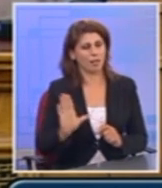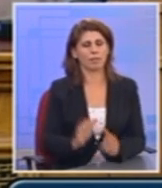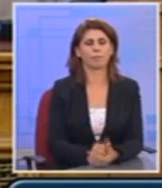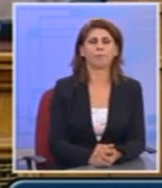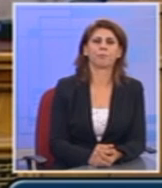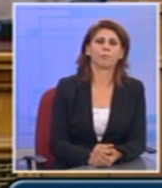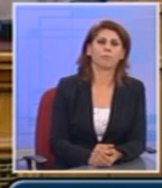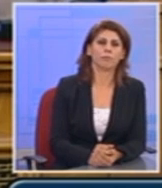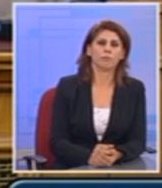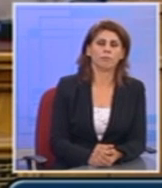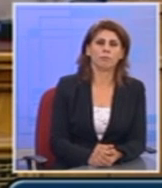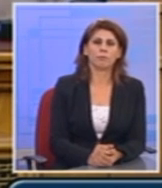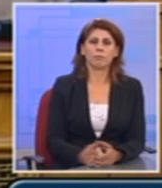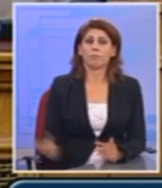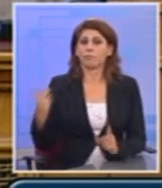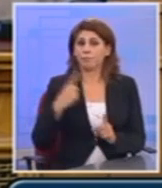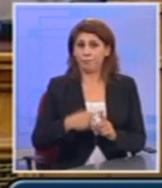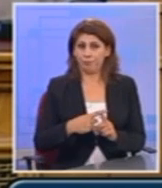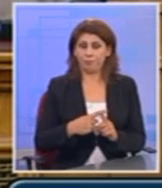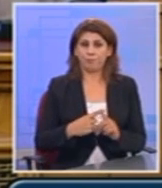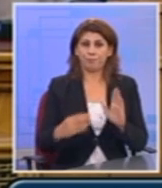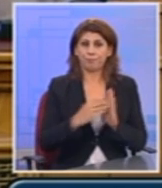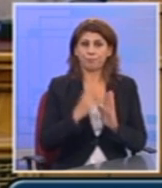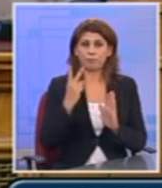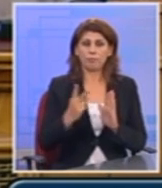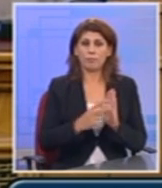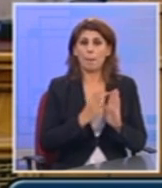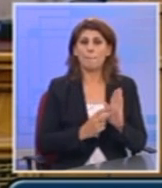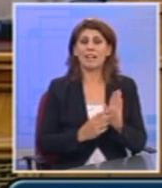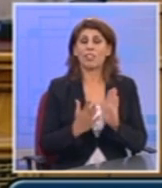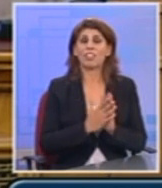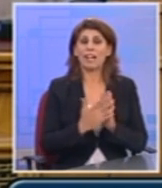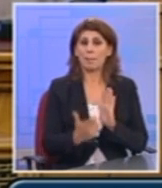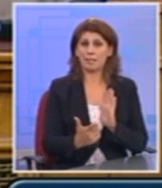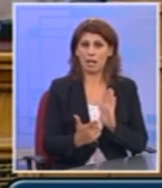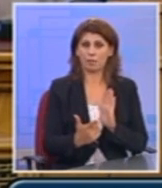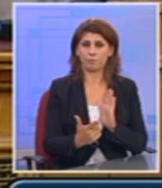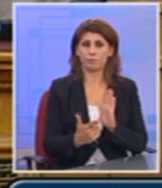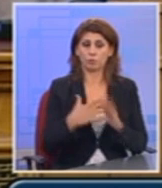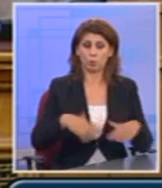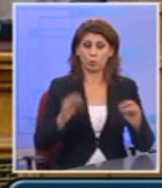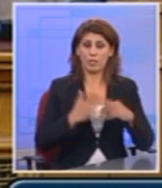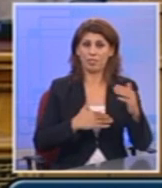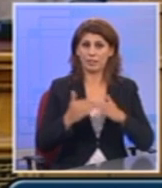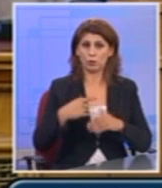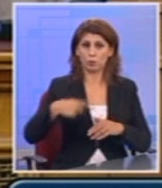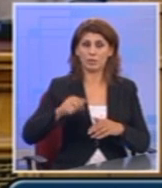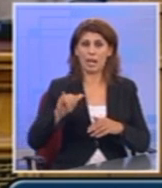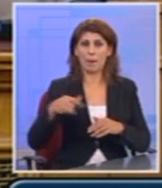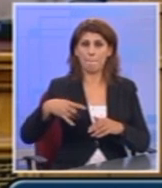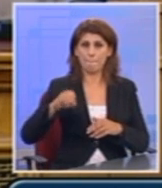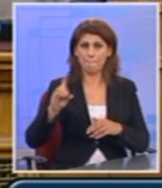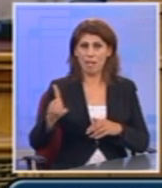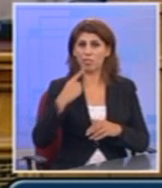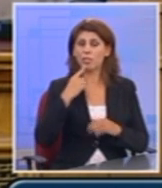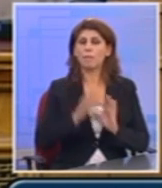εταιρεία επιπλέον στο άρθρο 2 παράγραφος 17 του ιδρυτικού του ταπε νόμου προβλέπεται